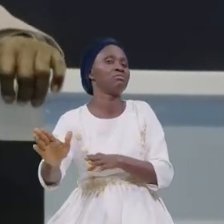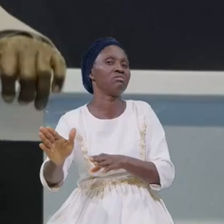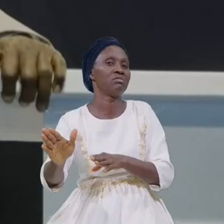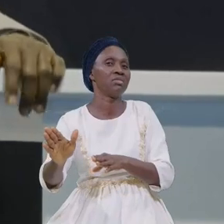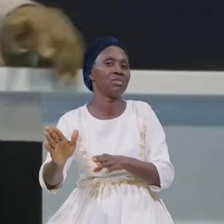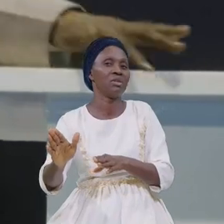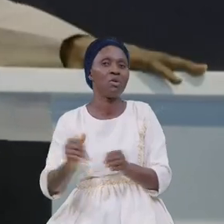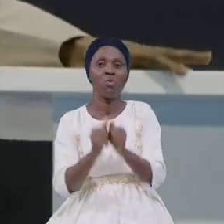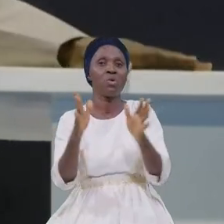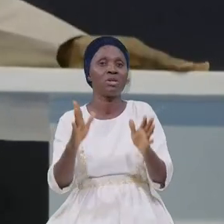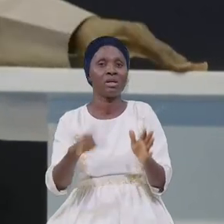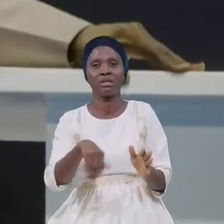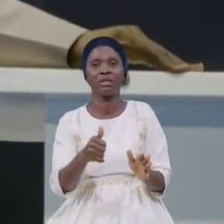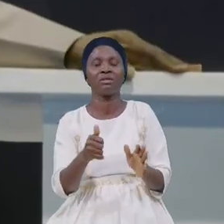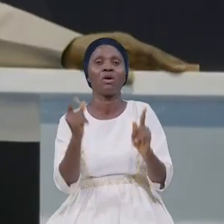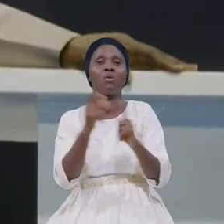avec